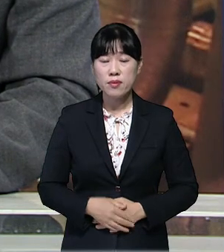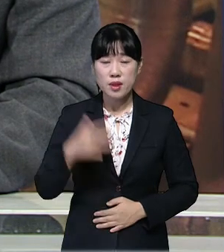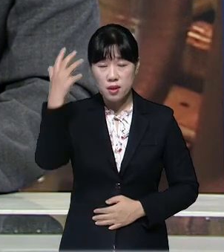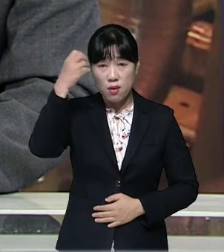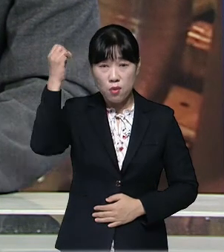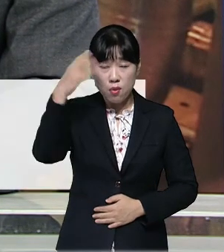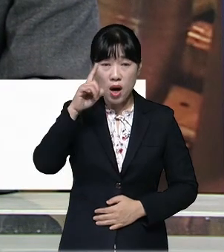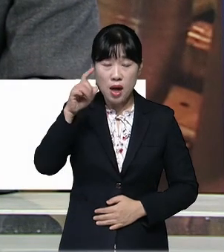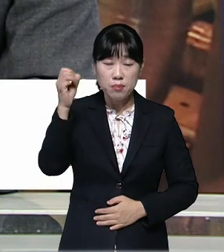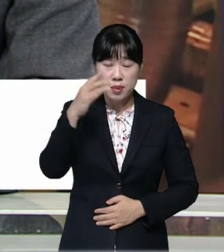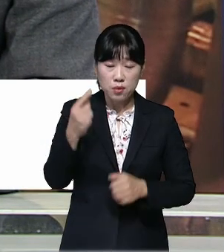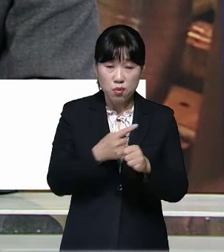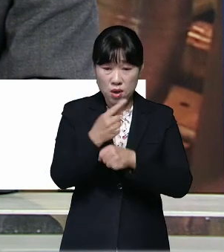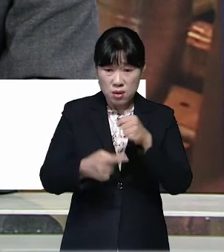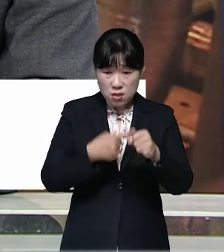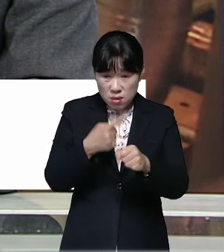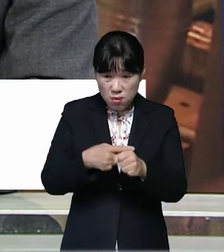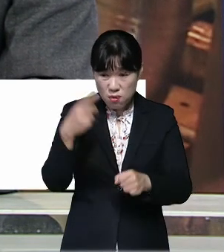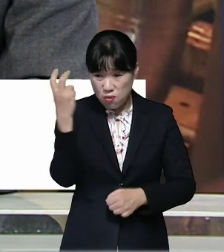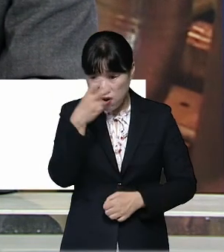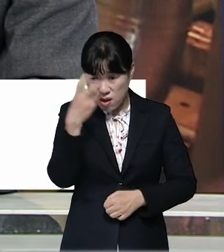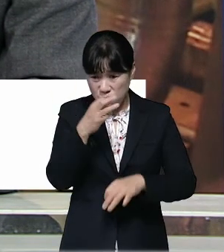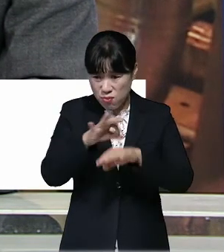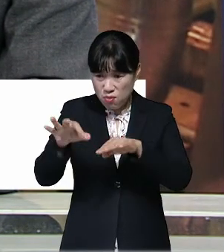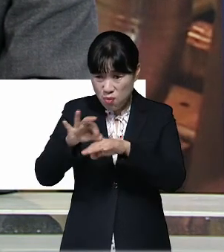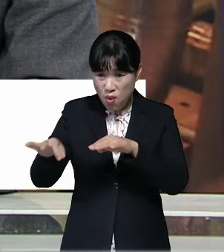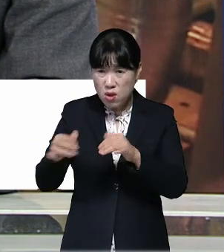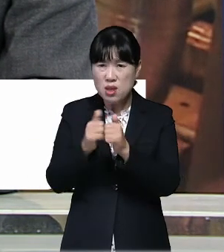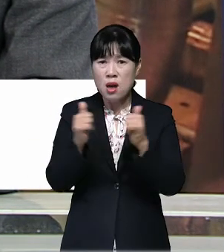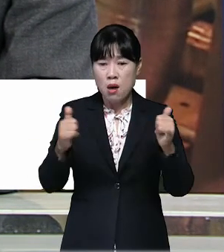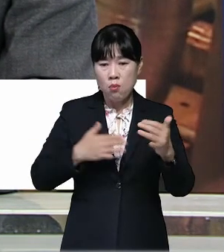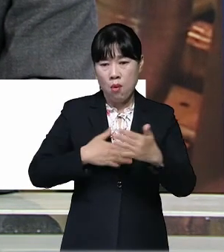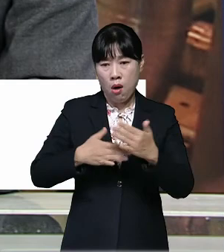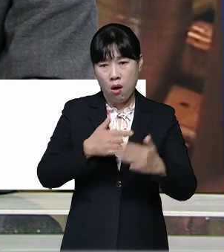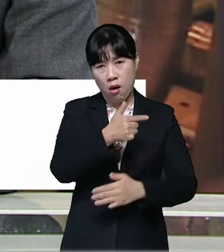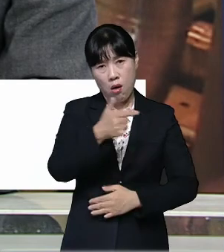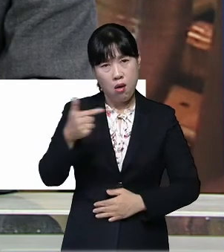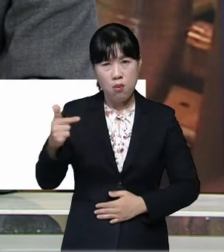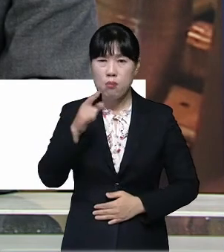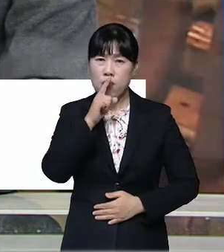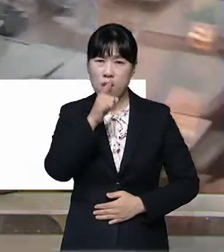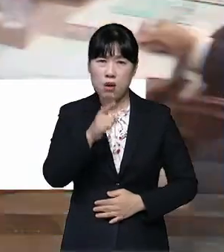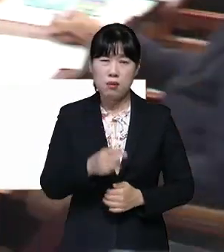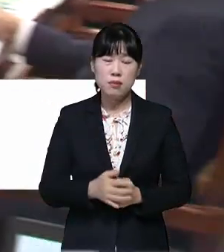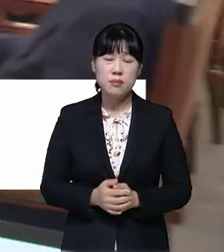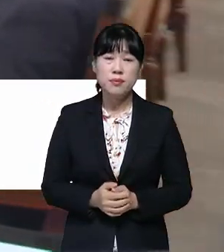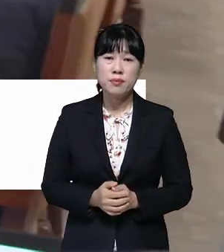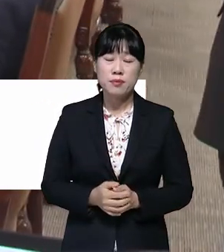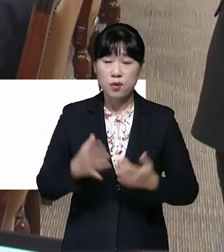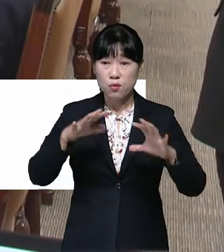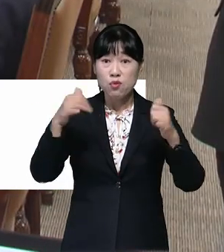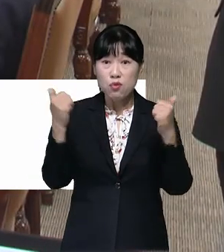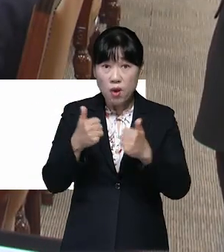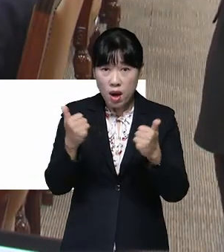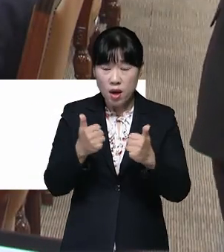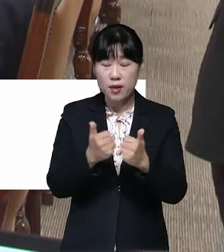영광 한빛원전의 부실관리가 거듭되면서 주민들의 불안이 커지고 있다는 지적이 나왔습니다. 국회